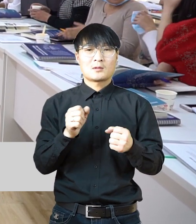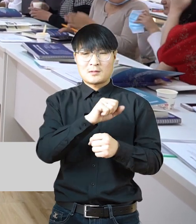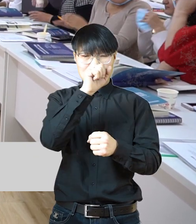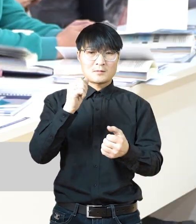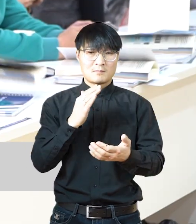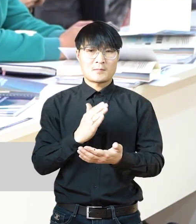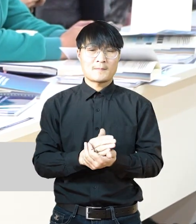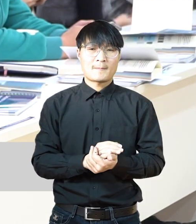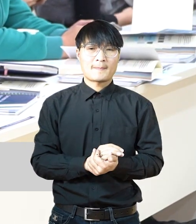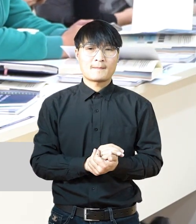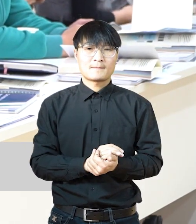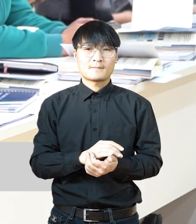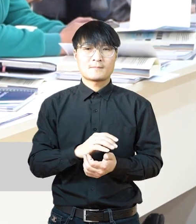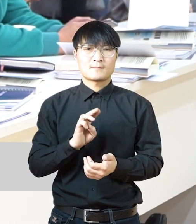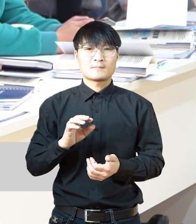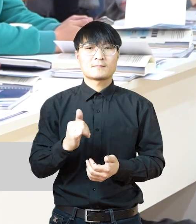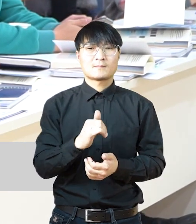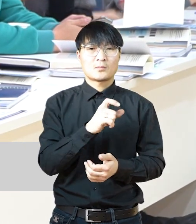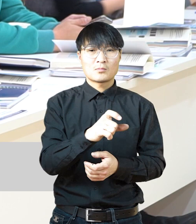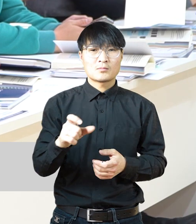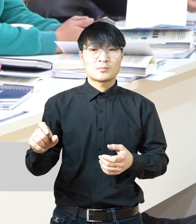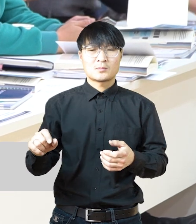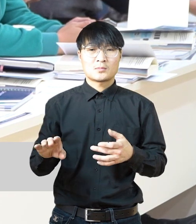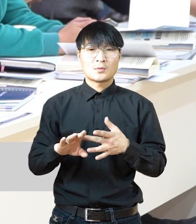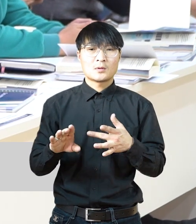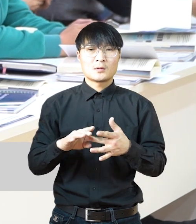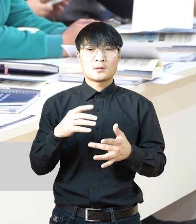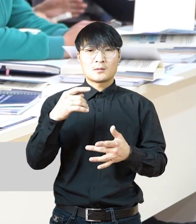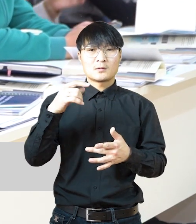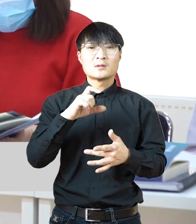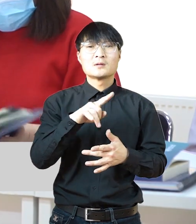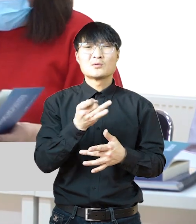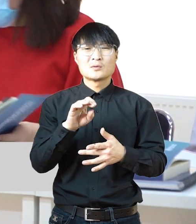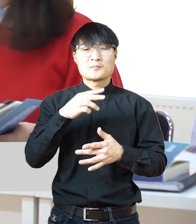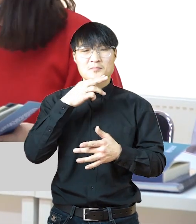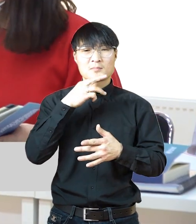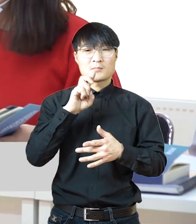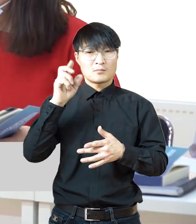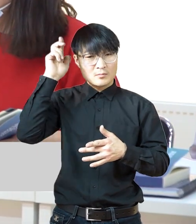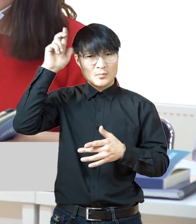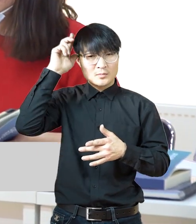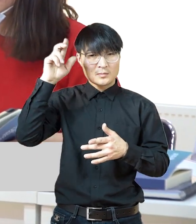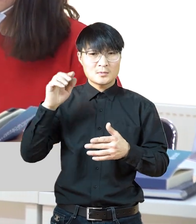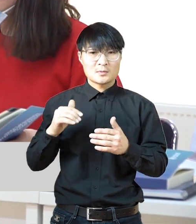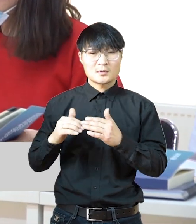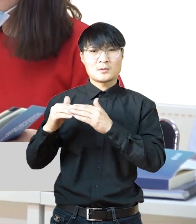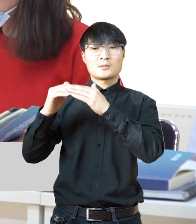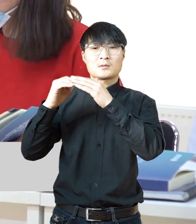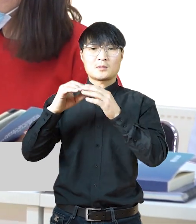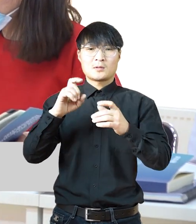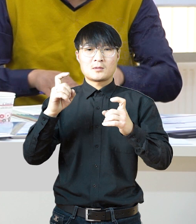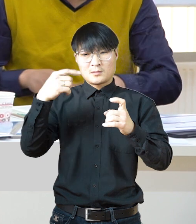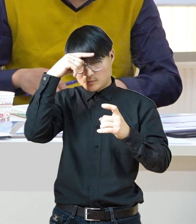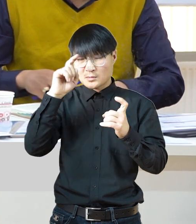тулах чадвар тутамг гэж байгаа юм аа. За тиймээс хүн амын дундах сэтгцийн эрүүл мэндийн боловсролыг дэвшлүүлэх, сэтгцийн тулгамдсан асуудлынхаа талаар эмчээс зөвлөгөө